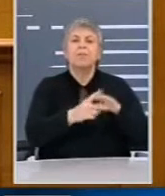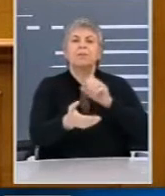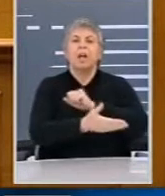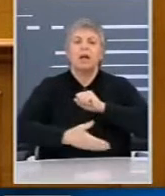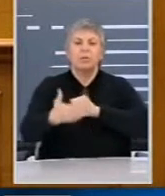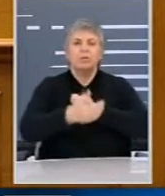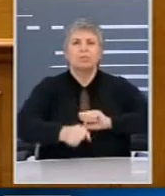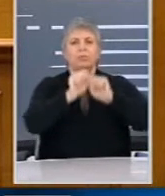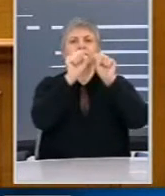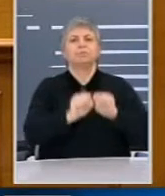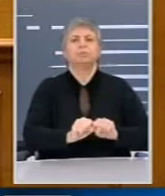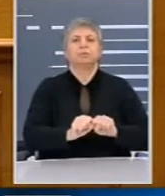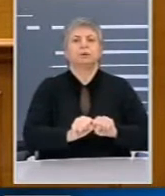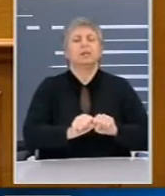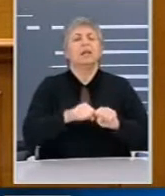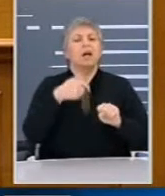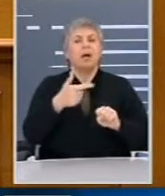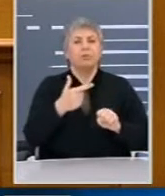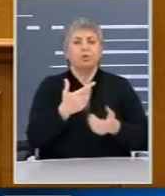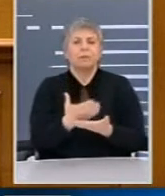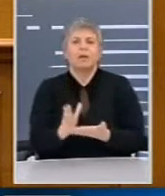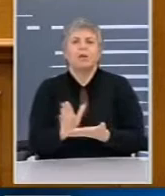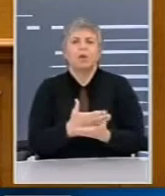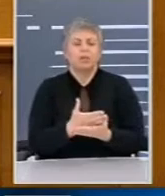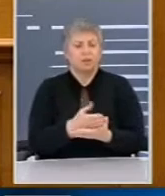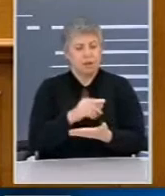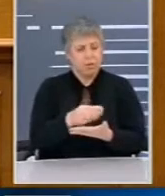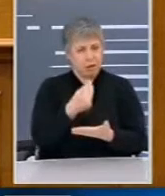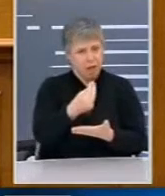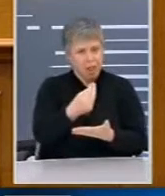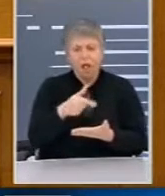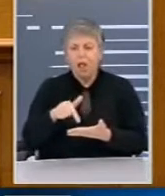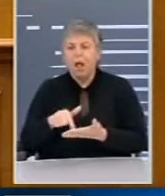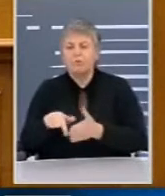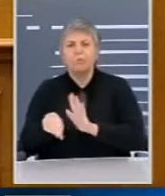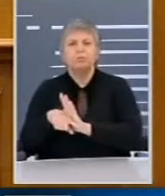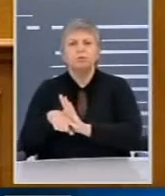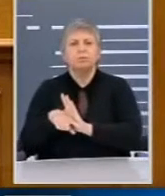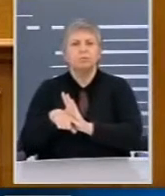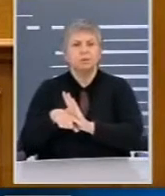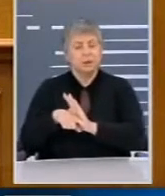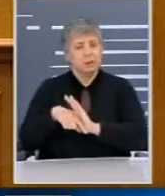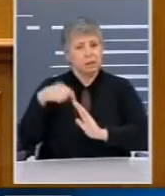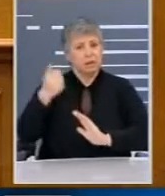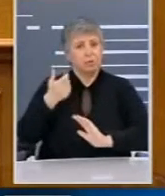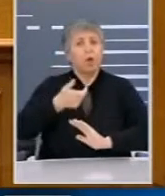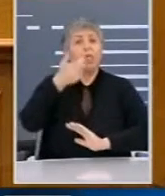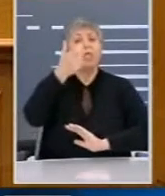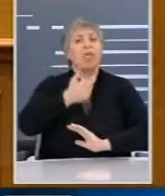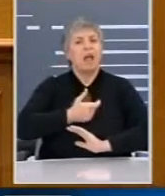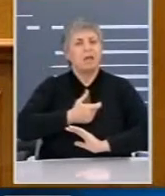χώρισε σε καλή και κακή. Και ξέρετε ποιο είναι το περίεργο. Ότι δάνεια τα οποία ήταν